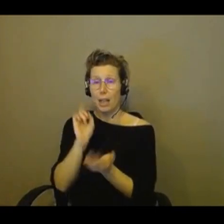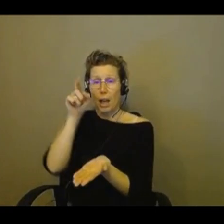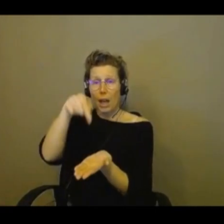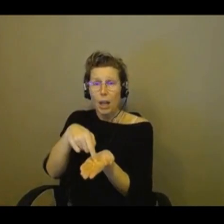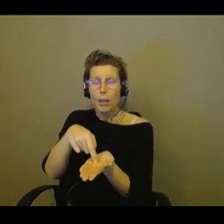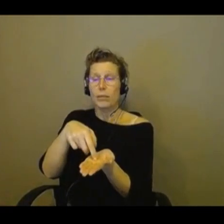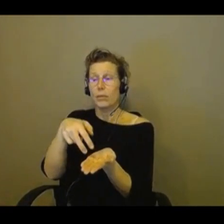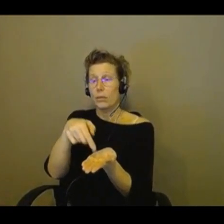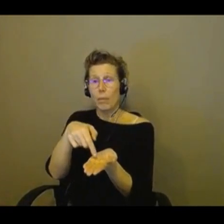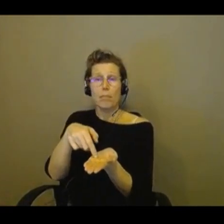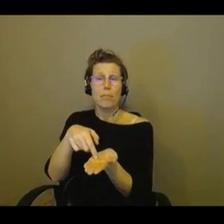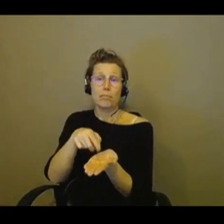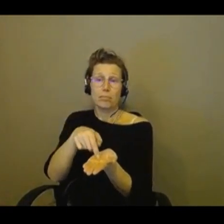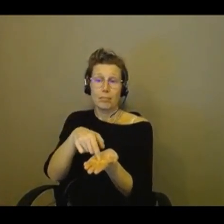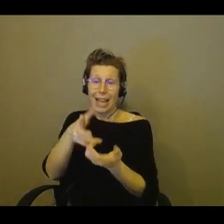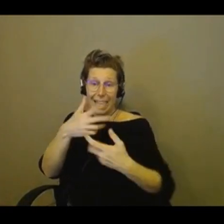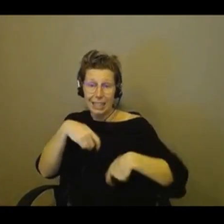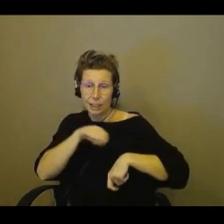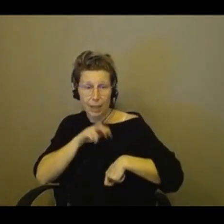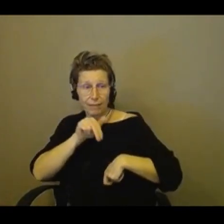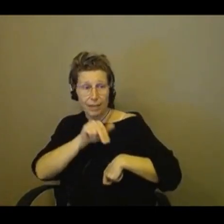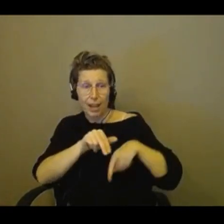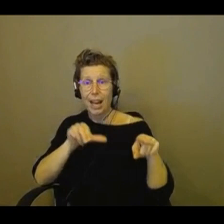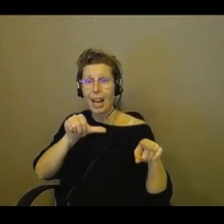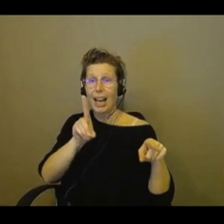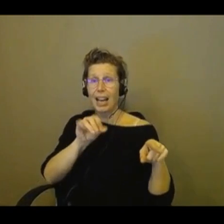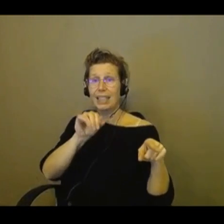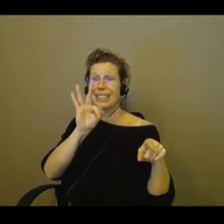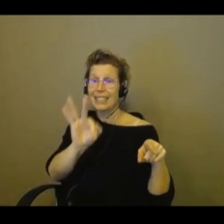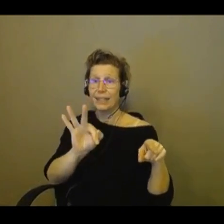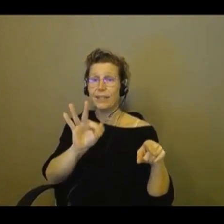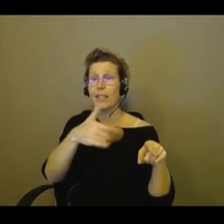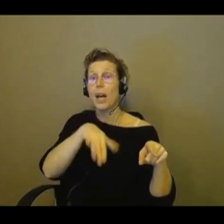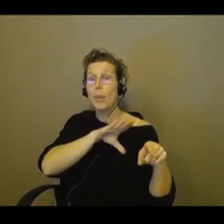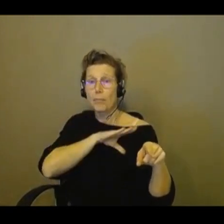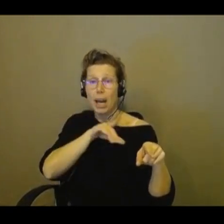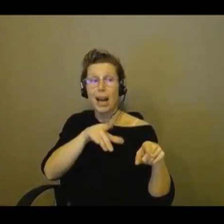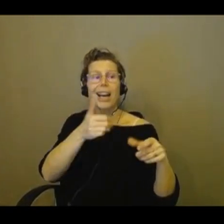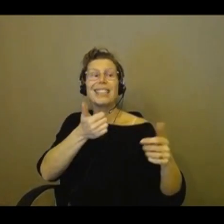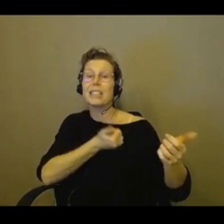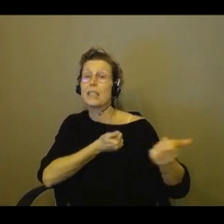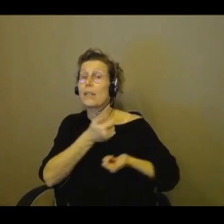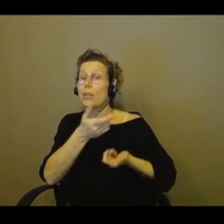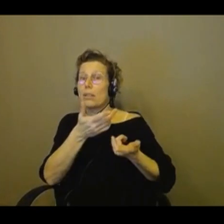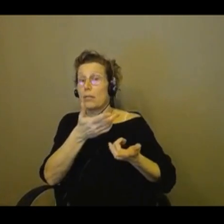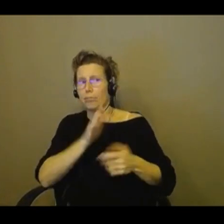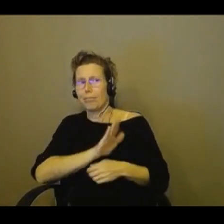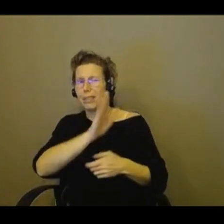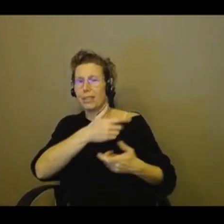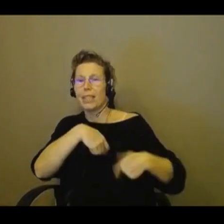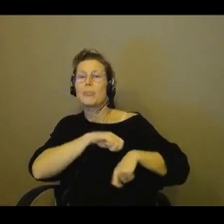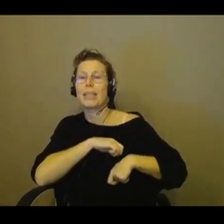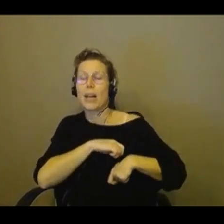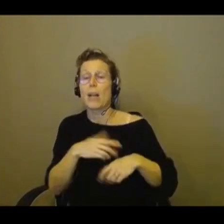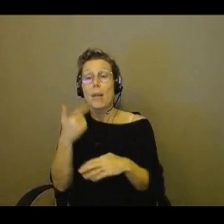gestionnaire d'infrastructure espagnol, donc l'ADIF, à travers le service ADIF Acerca. Mais pour les voyageurs, c'est transparent,